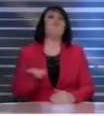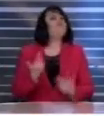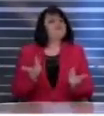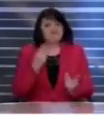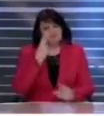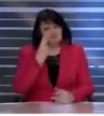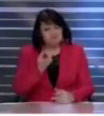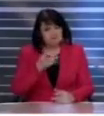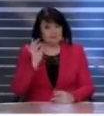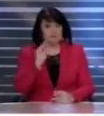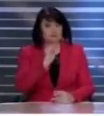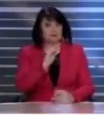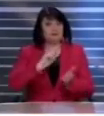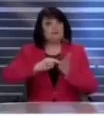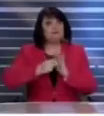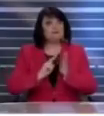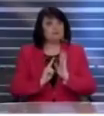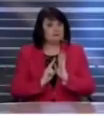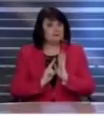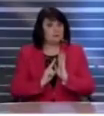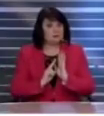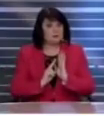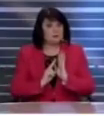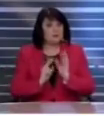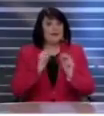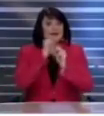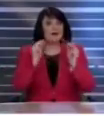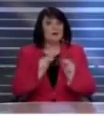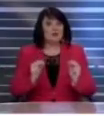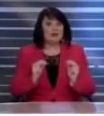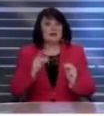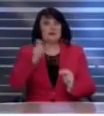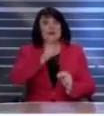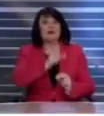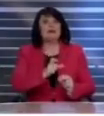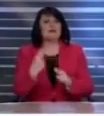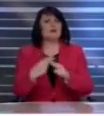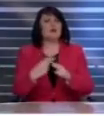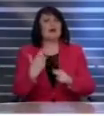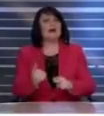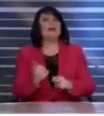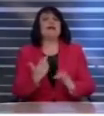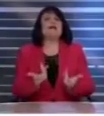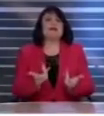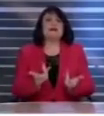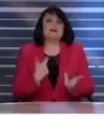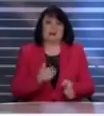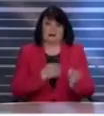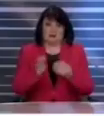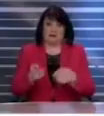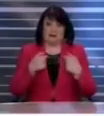αυτούς ότι θα κριθούν επί τη βάση των αρετών τους ο καθένας, που εμείς από την πλευρά μας θα πρέπει